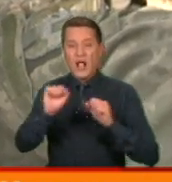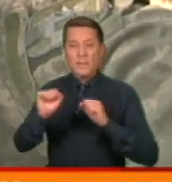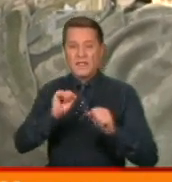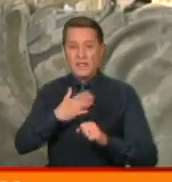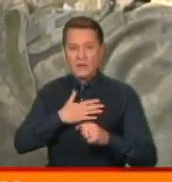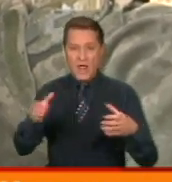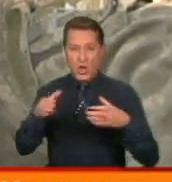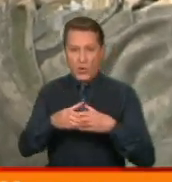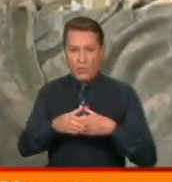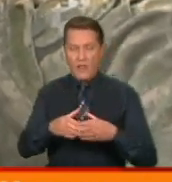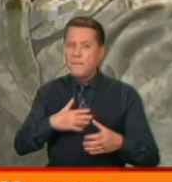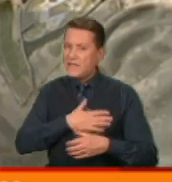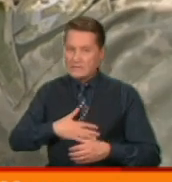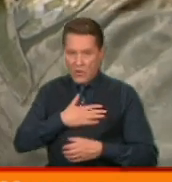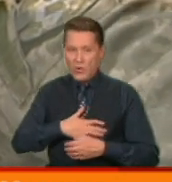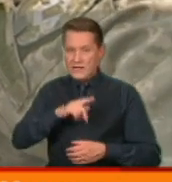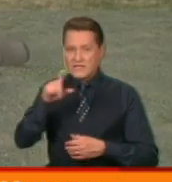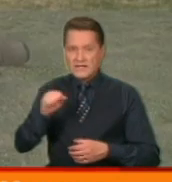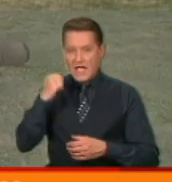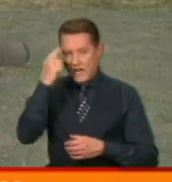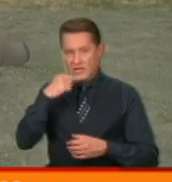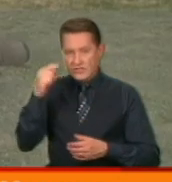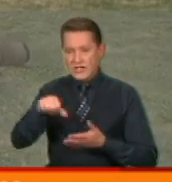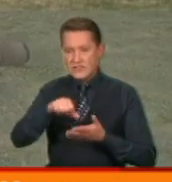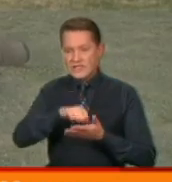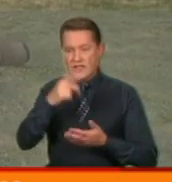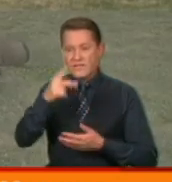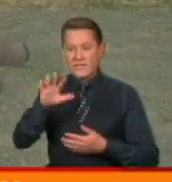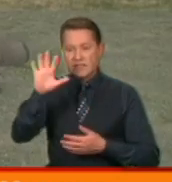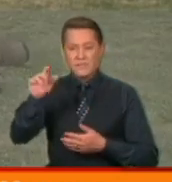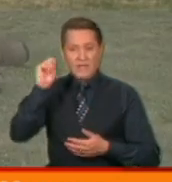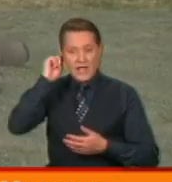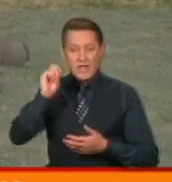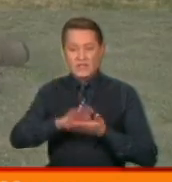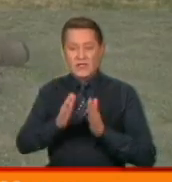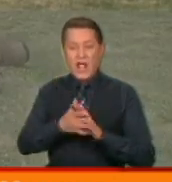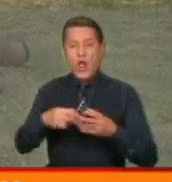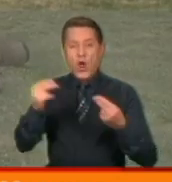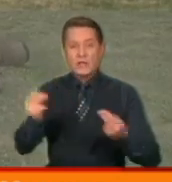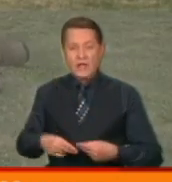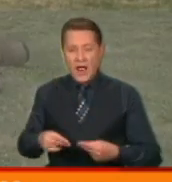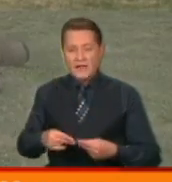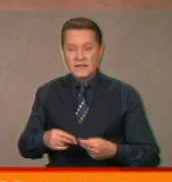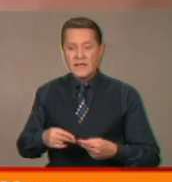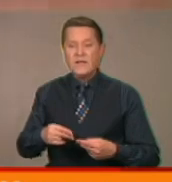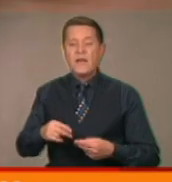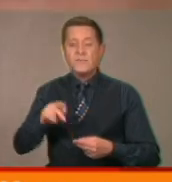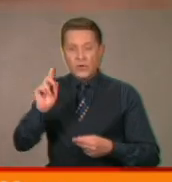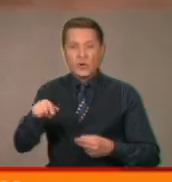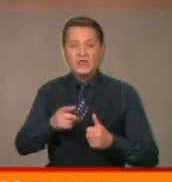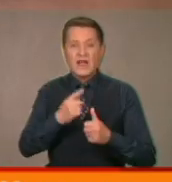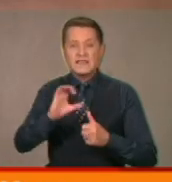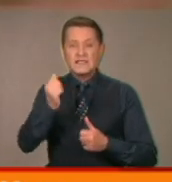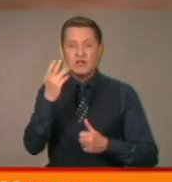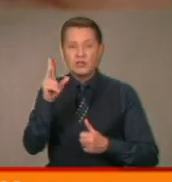групи. Беспокоївся за лічний состав. 25-річний контрактник 8-го полку спецпризначення теж Сашко приїхав,